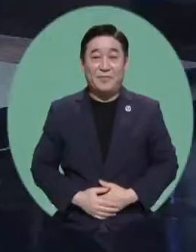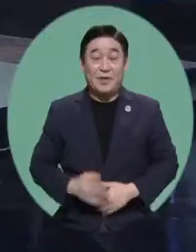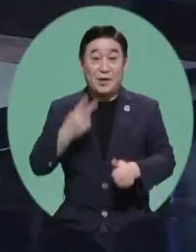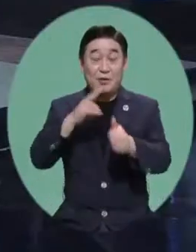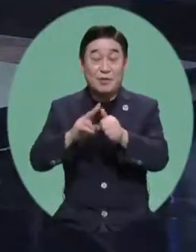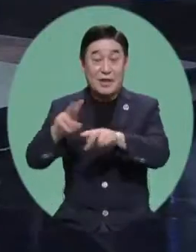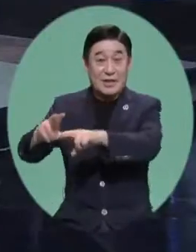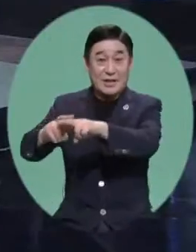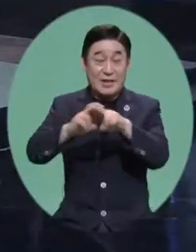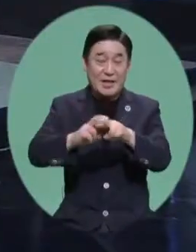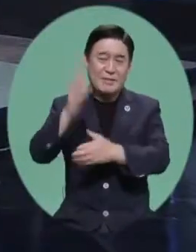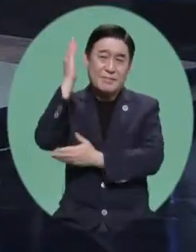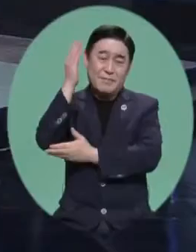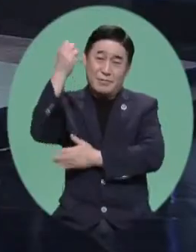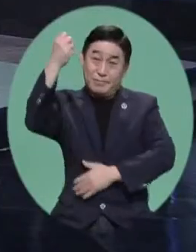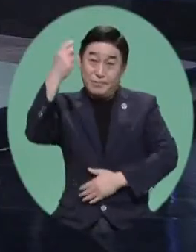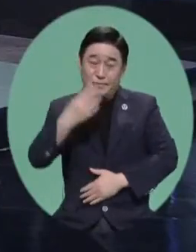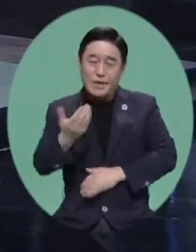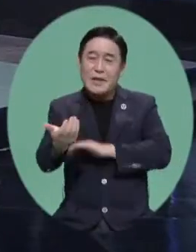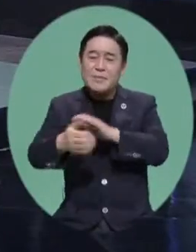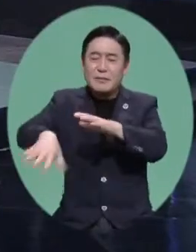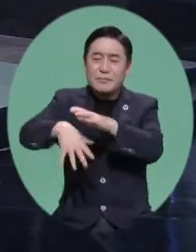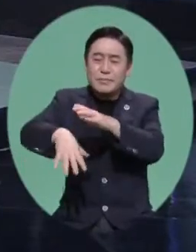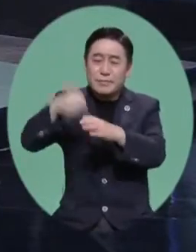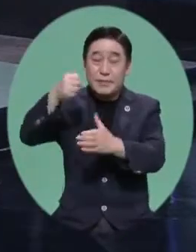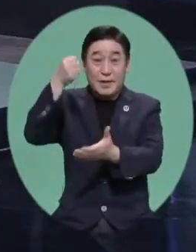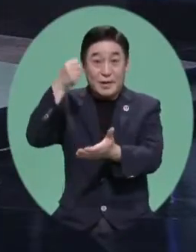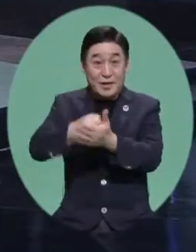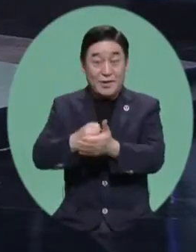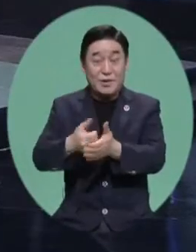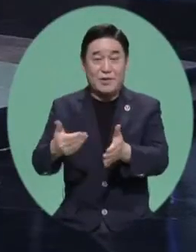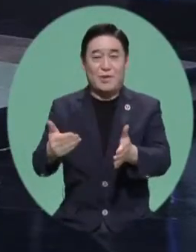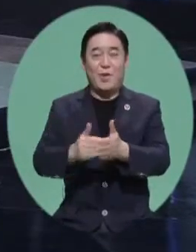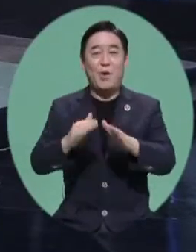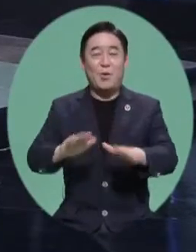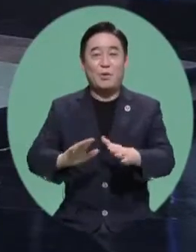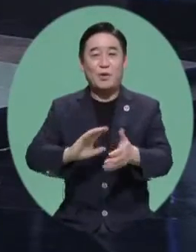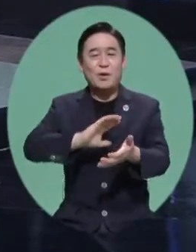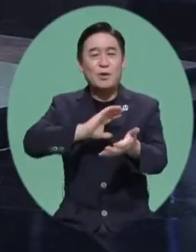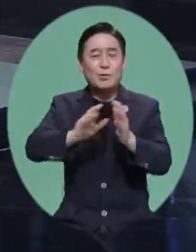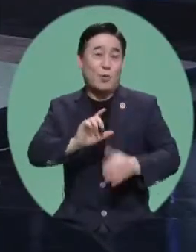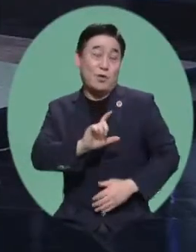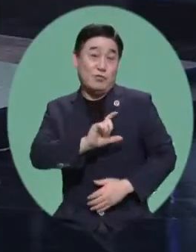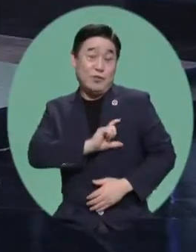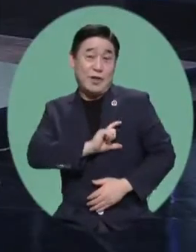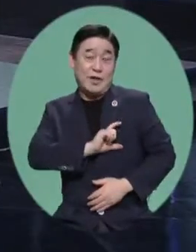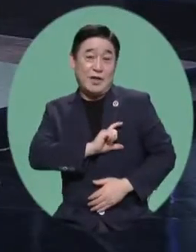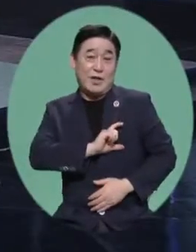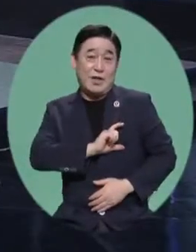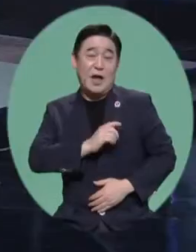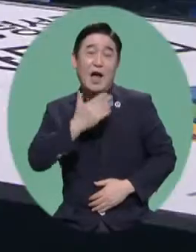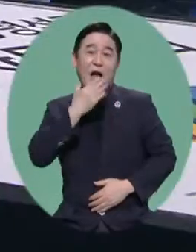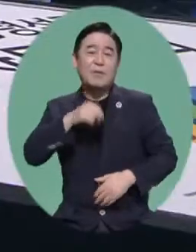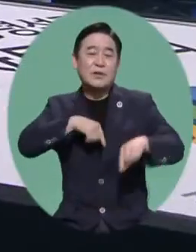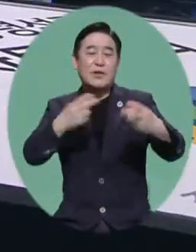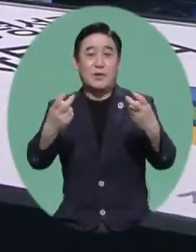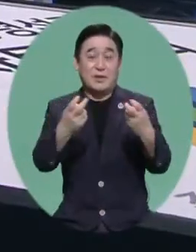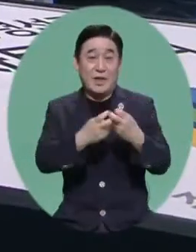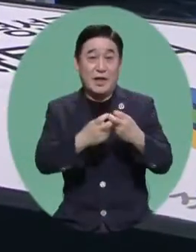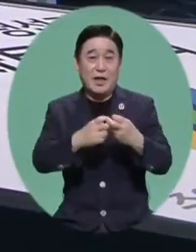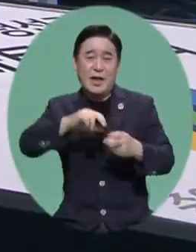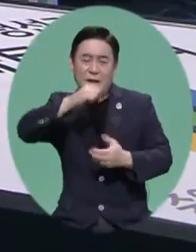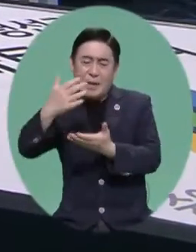4 후보자 자리와 발언 순 30살의 추첨으로 결정 됐구요 오늘 토론 주제는 복지정책과